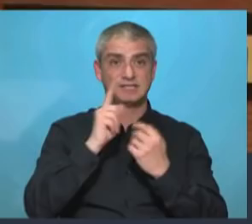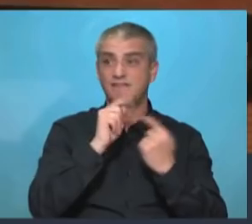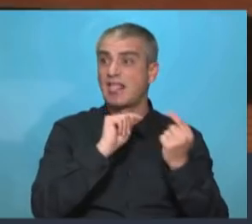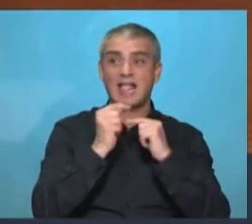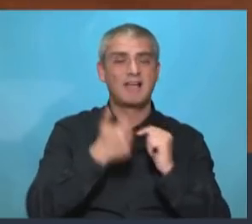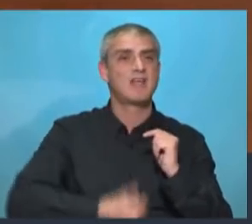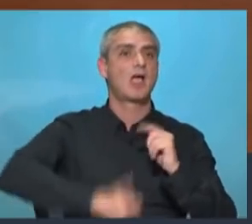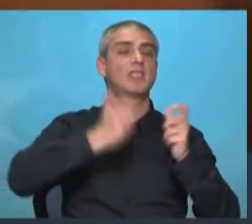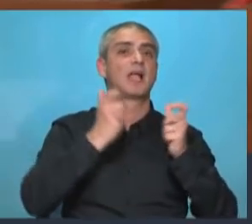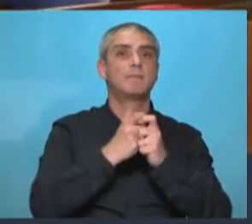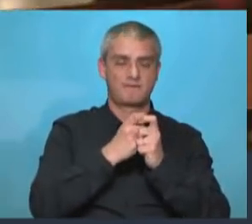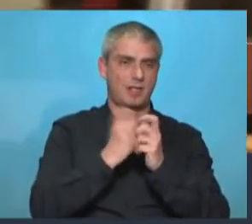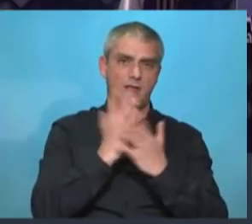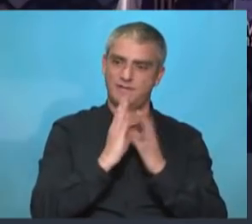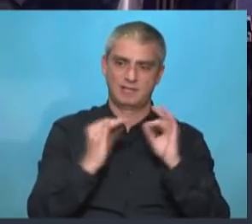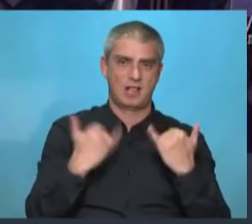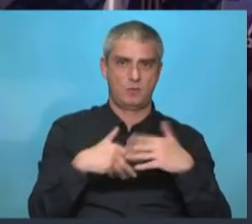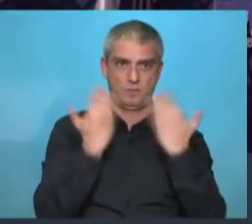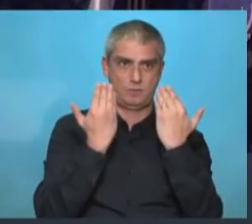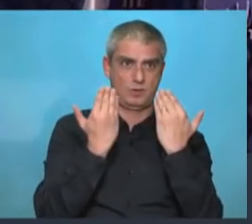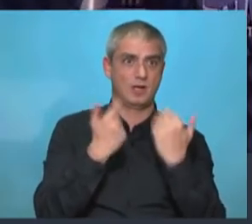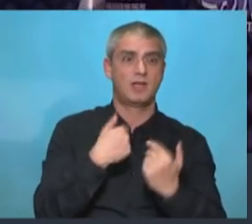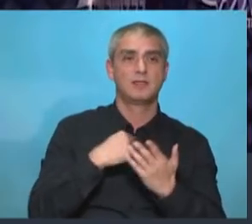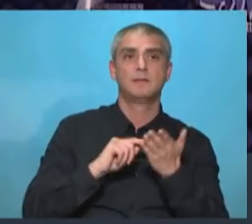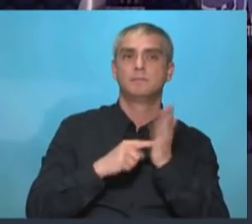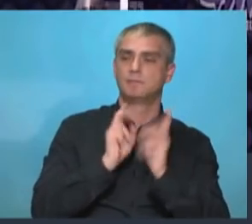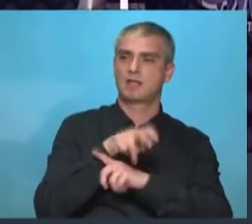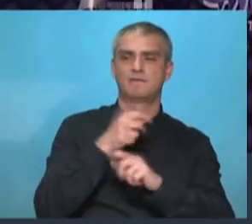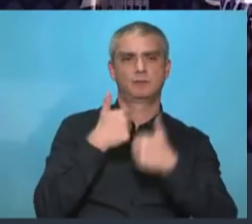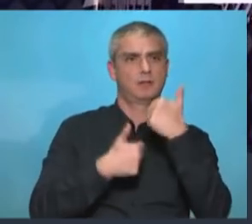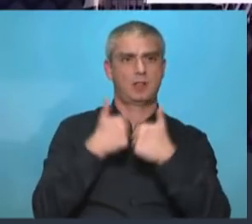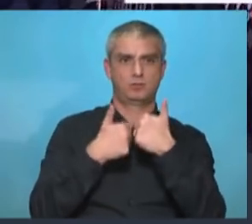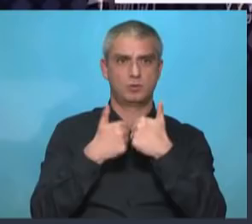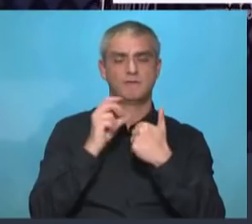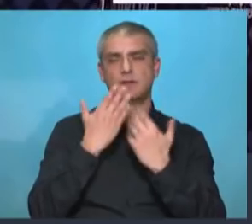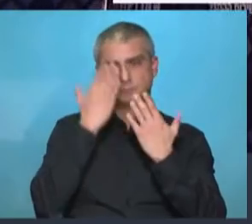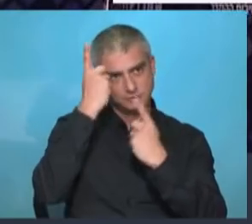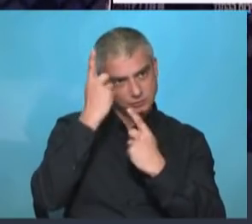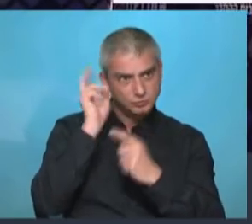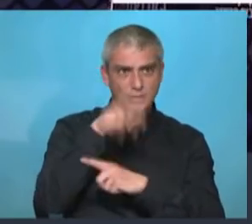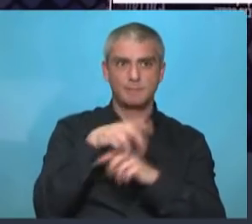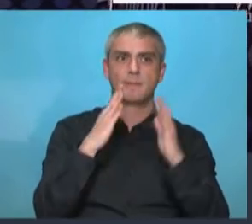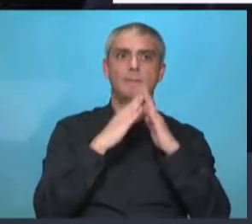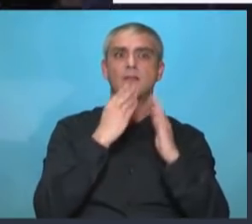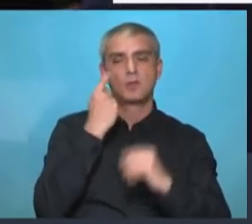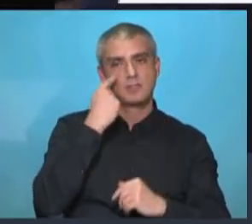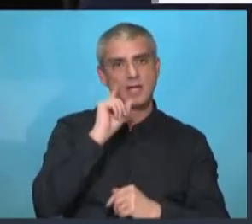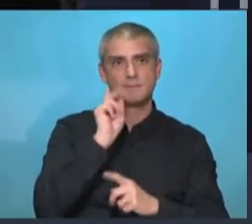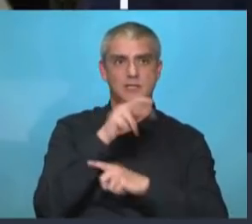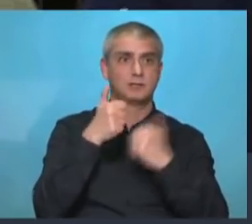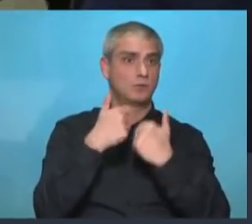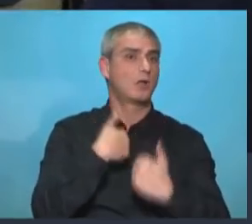הנהגת המפלגה החל כבר הבוקר. אני מתכוון להתמודד, וגם בעזרת השם ראשות הבית היהודי עוד נראה מתמודד. אני